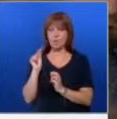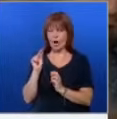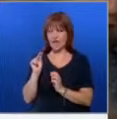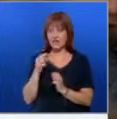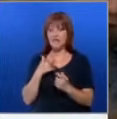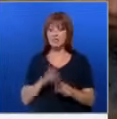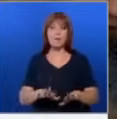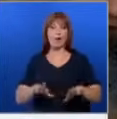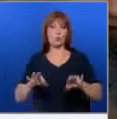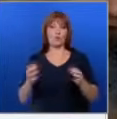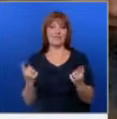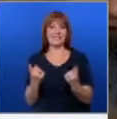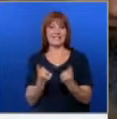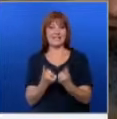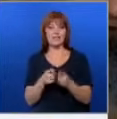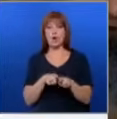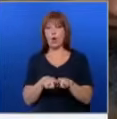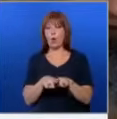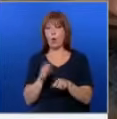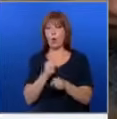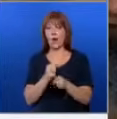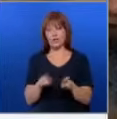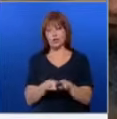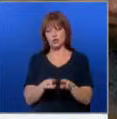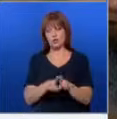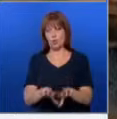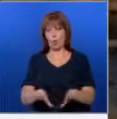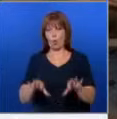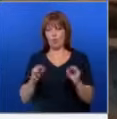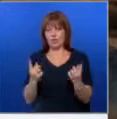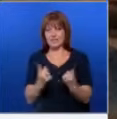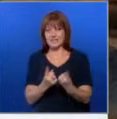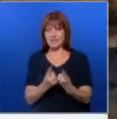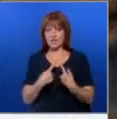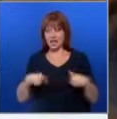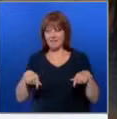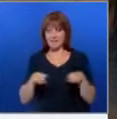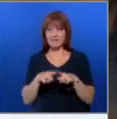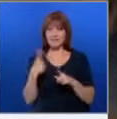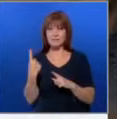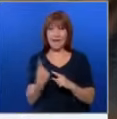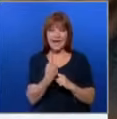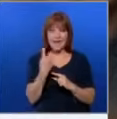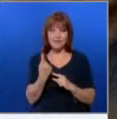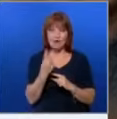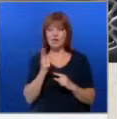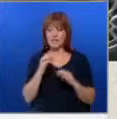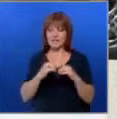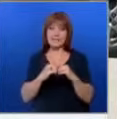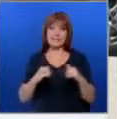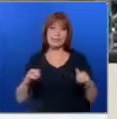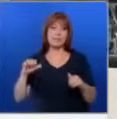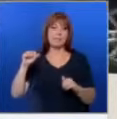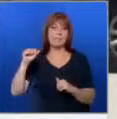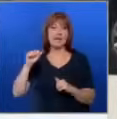съм готов да се срещнем. Колегите също са готови да се срещнат с него. Ние трябва да сме едно и да не си цепиме партията.